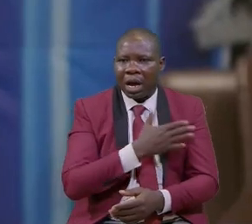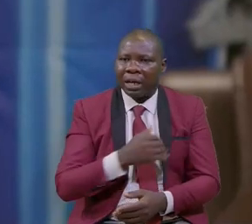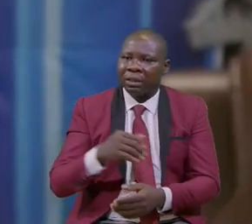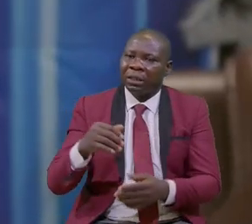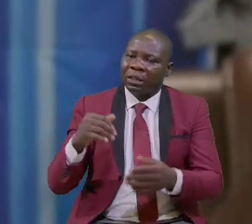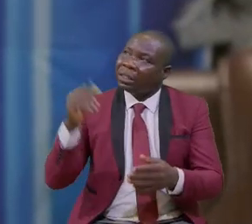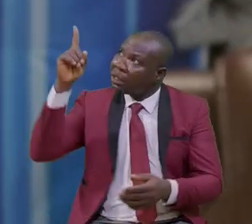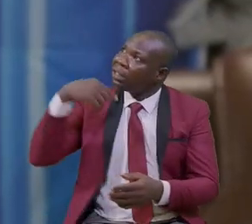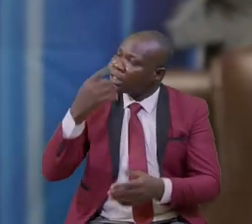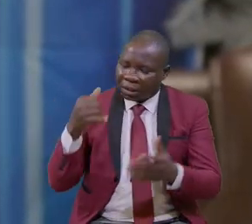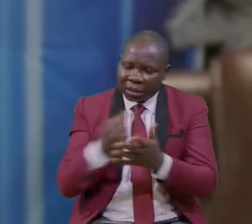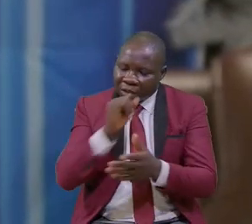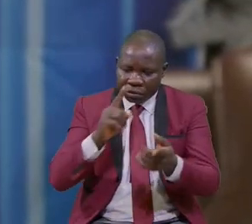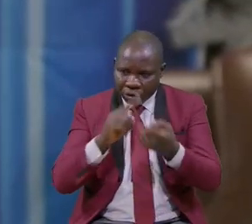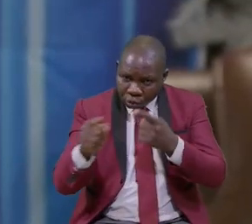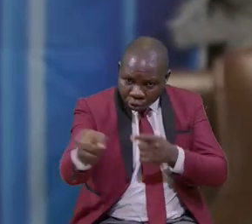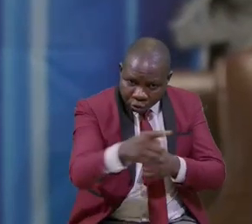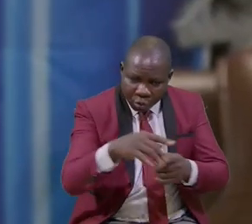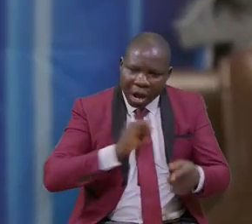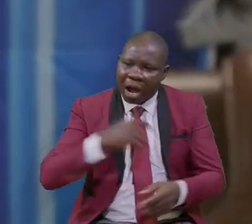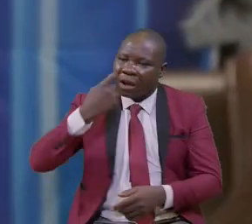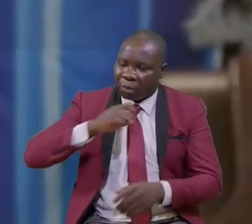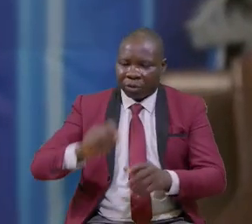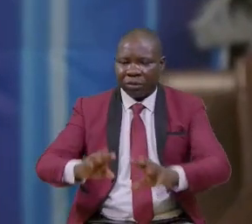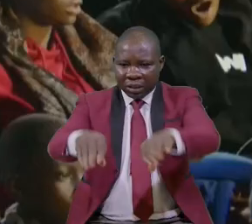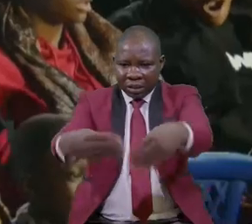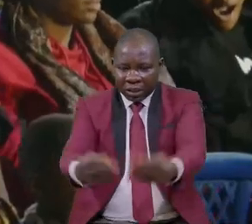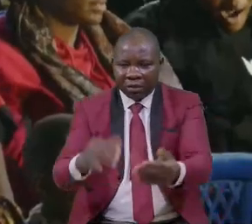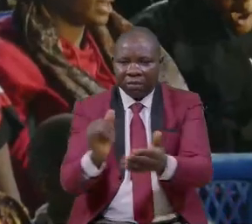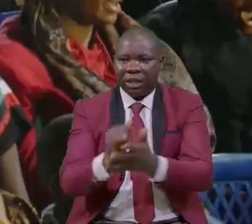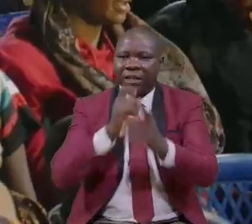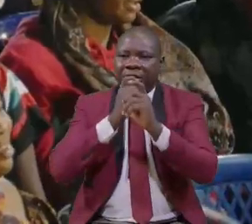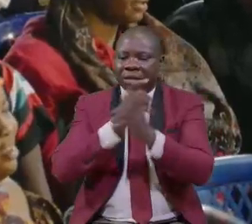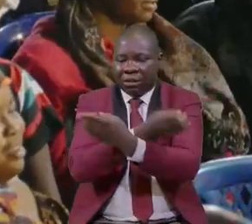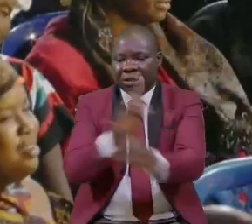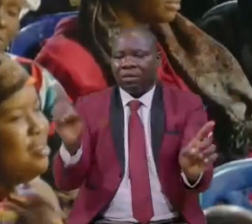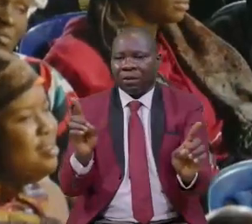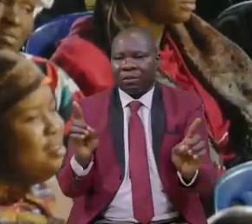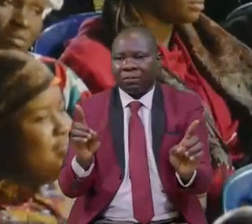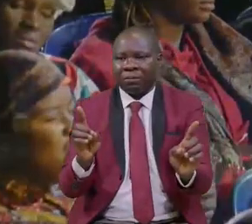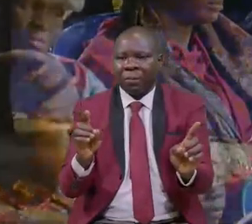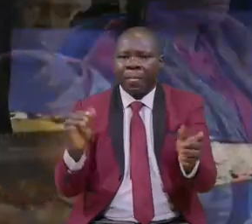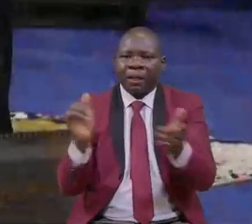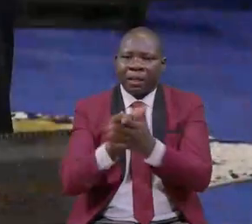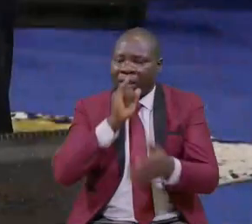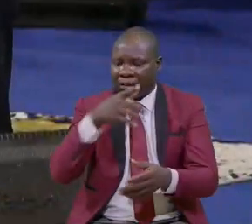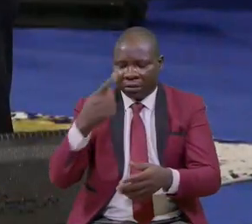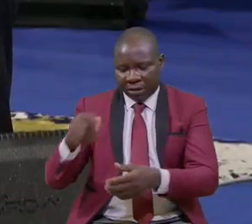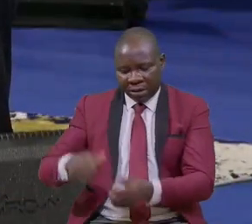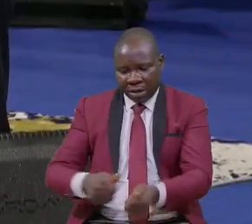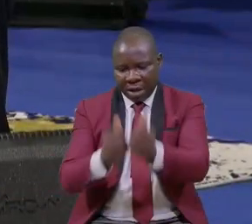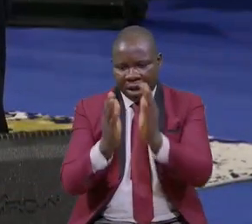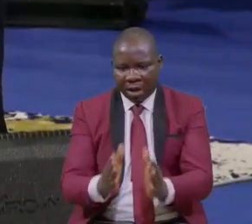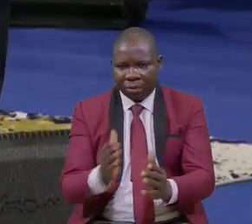Et il dit que c'est pour toi de venir te remettre ça. Ça c'est